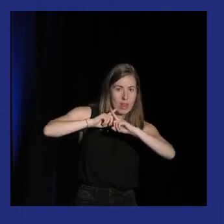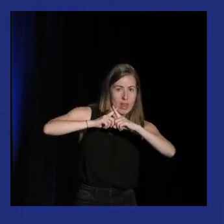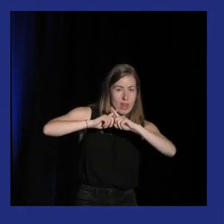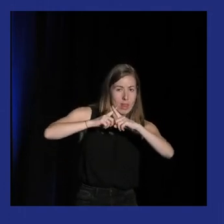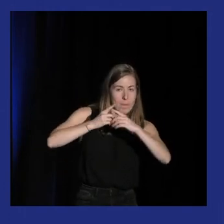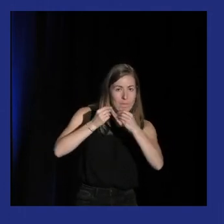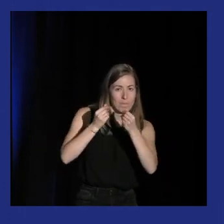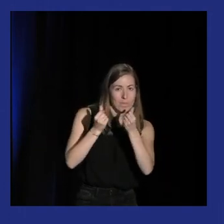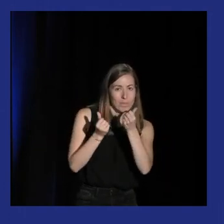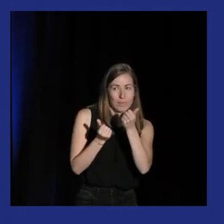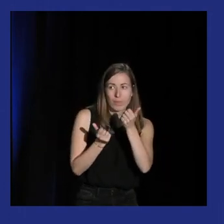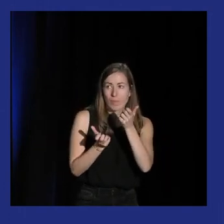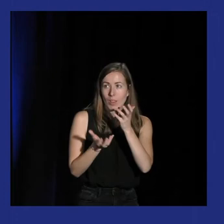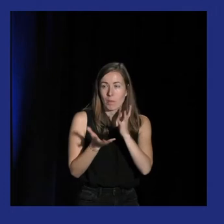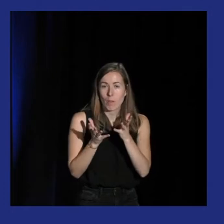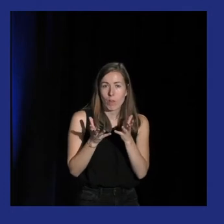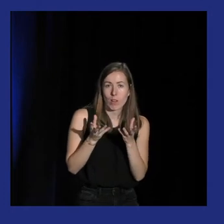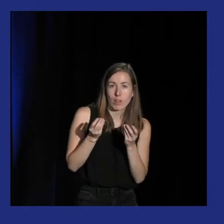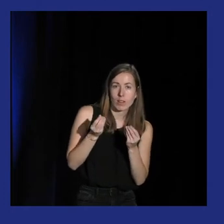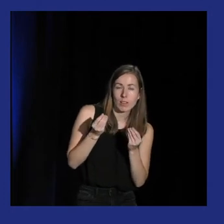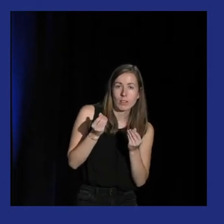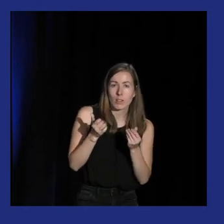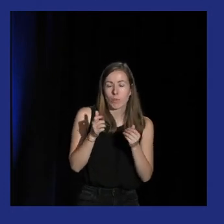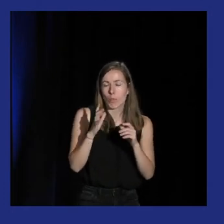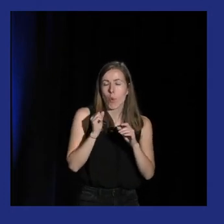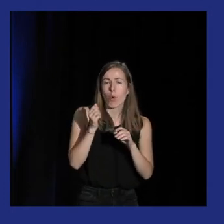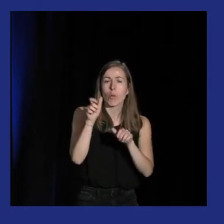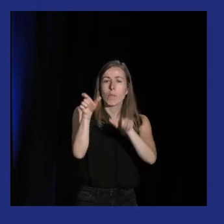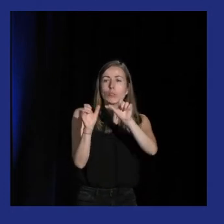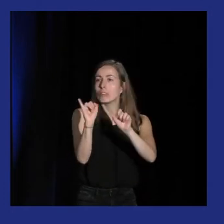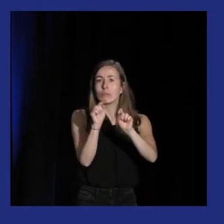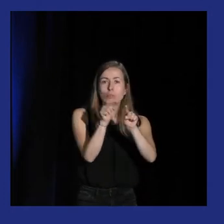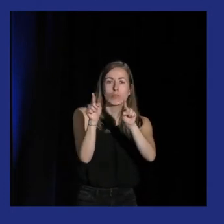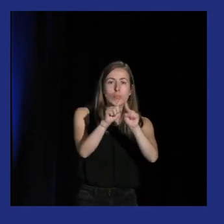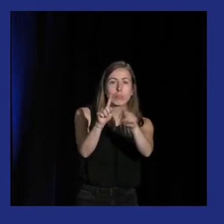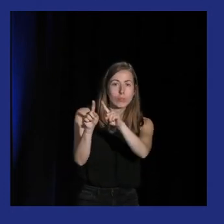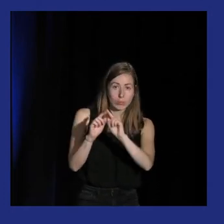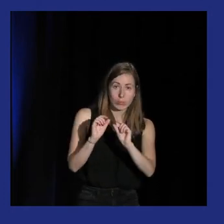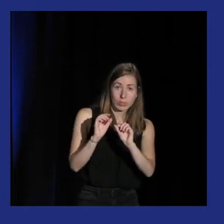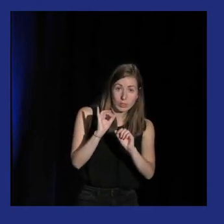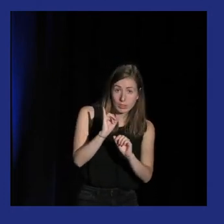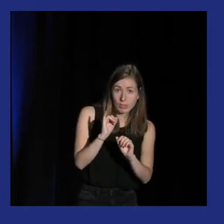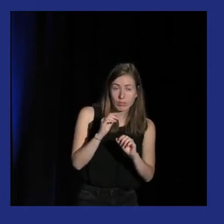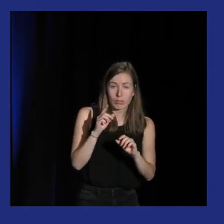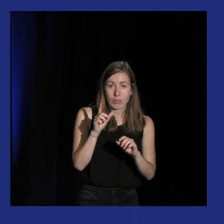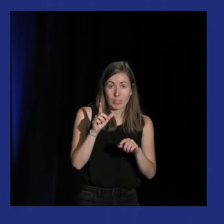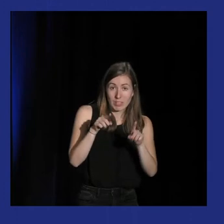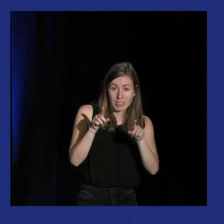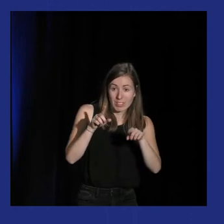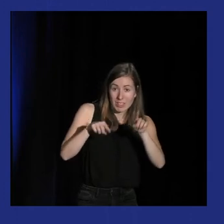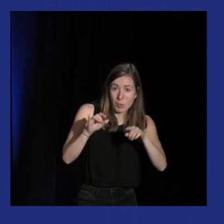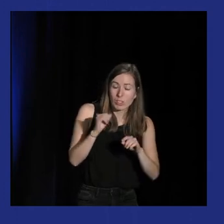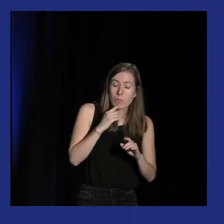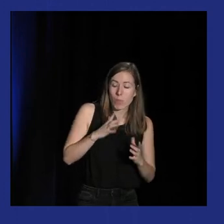on peut être amené à discuter avec différentes personnes puisqu'il y a des droits de licence tout simplement utiliser le nom de la licence utiliser des logos